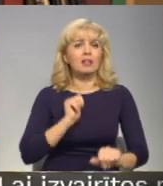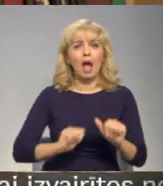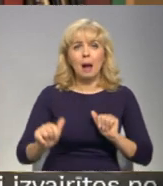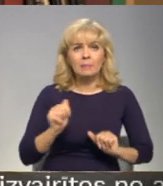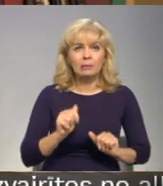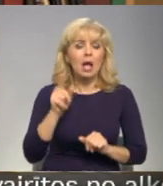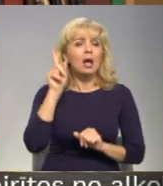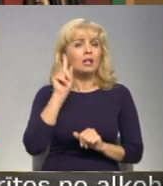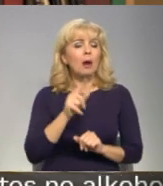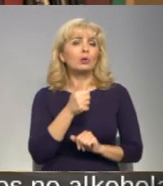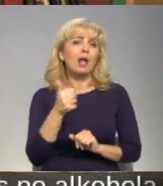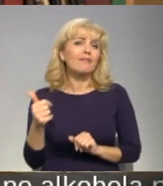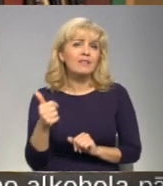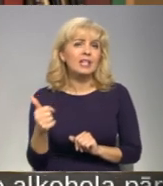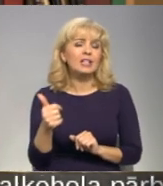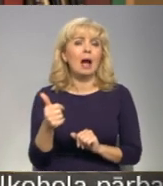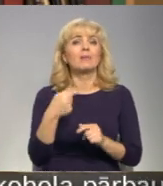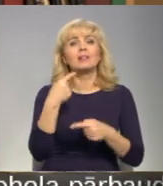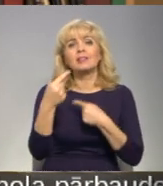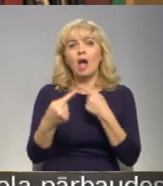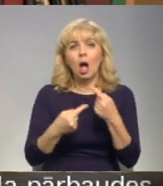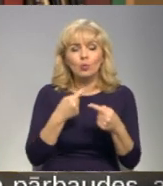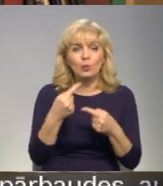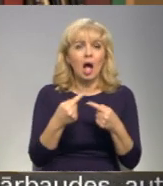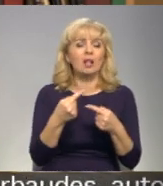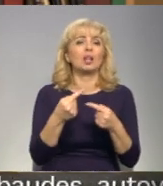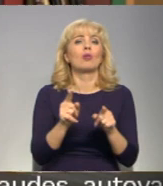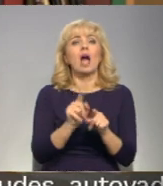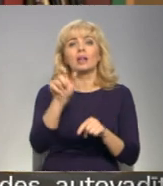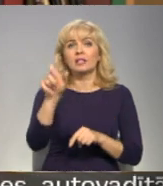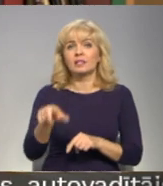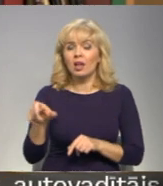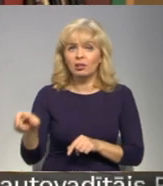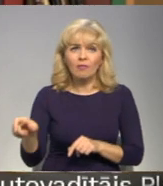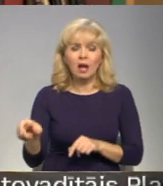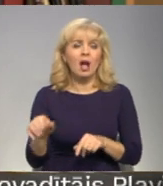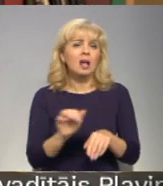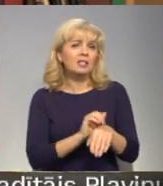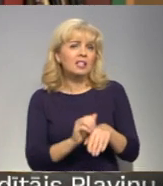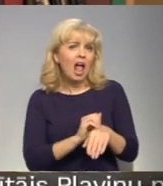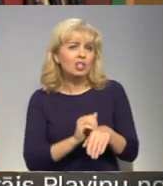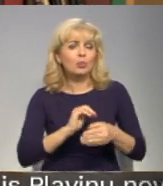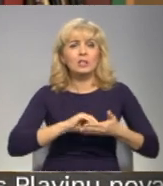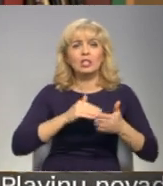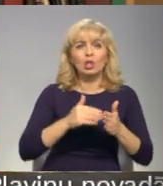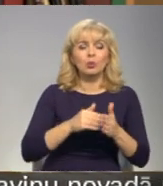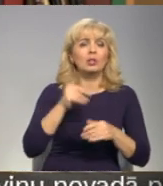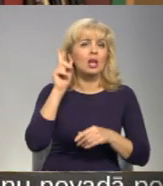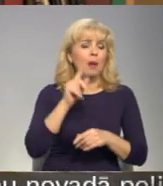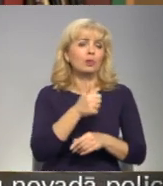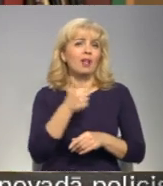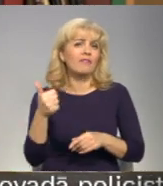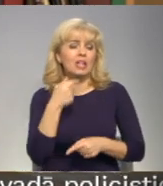un jāprot arī ar viņiem sarunāties. Ir cilvēki, kuri ir stresa situācijās un jāprot arī ar